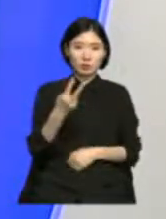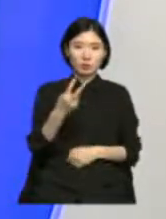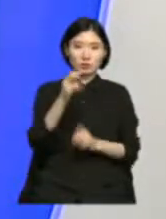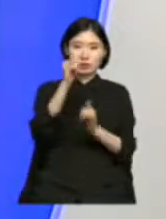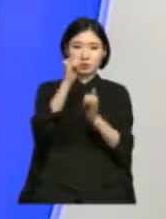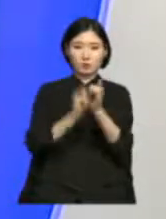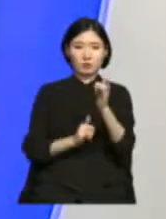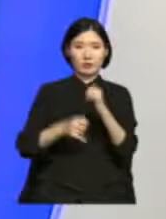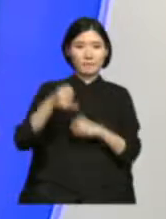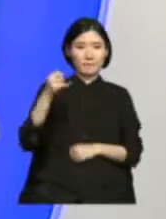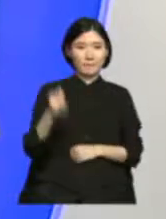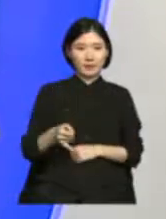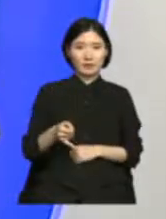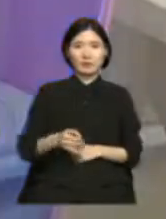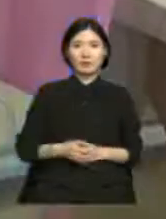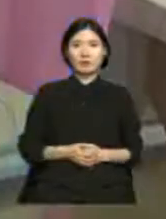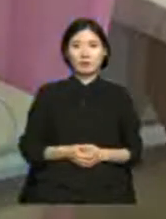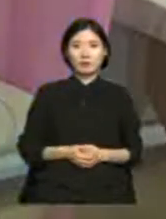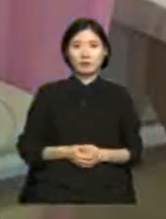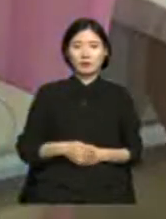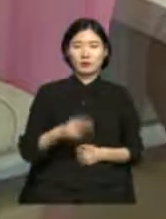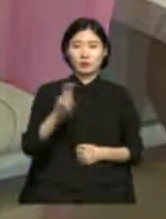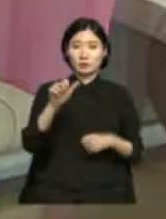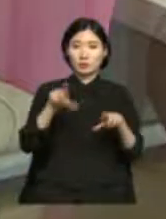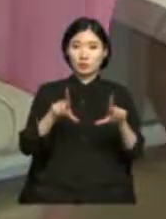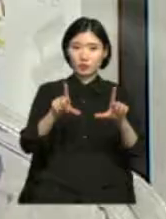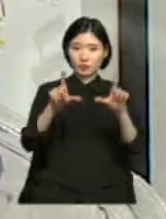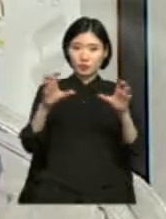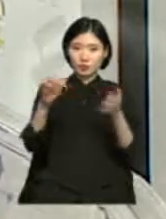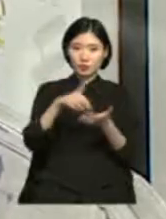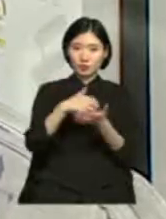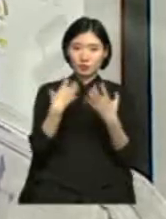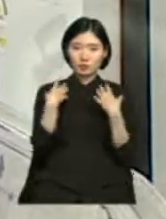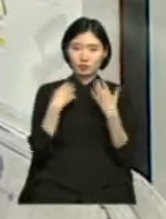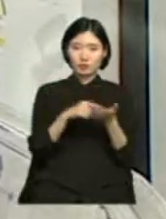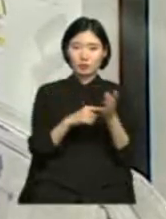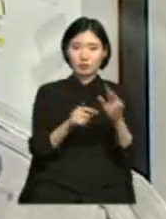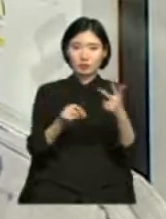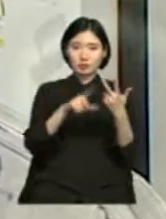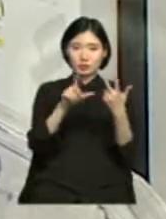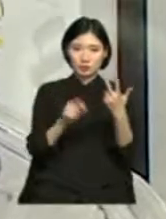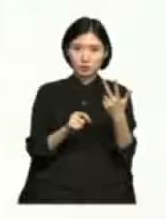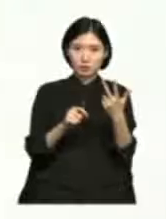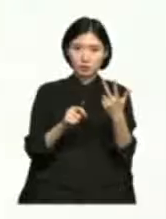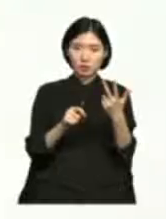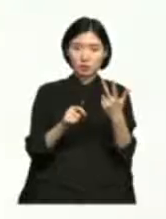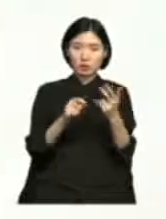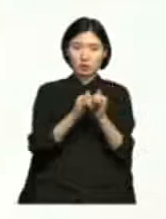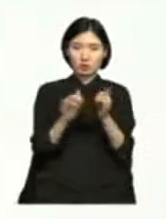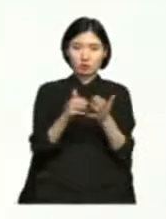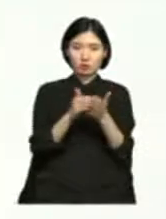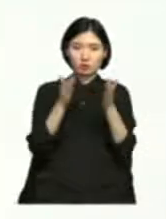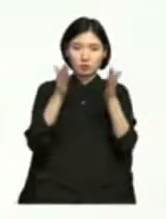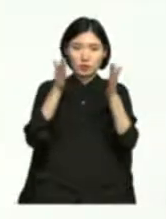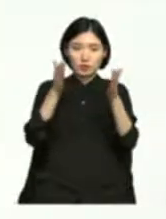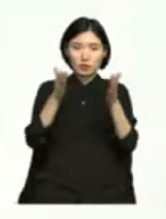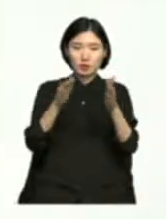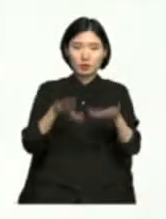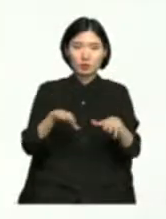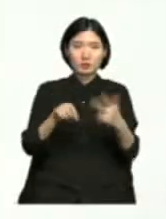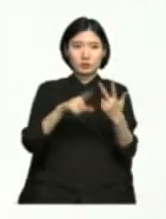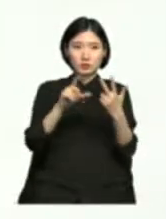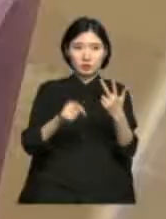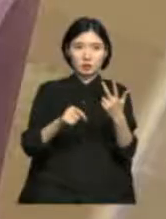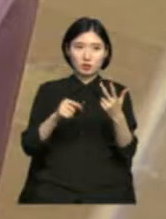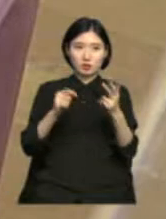역대 최저치를 기록했습니다. 25일 통계청이 발표한 7월 인구 동향 자료에 따르면 올해 7월 출생아